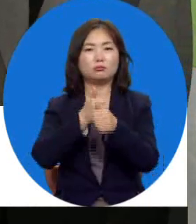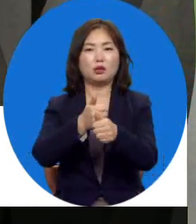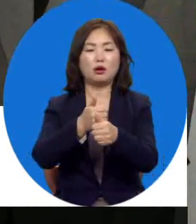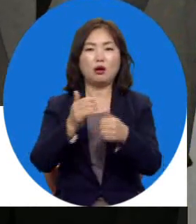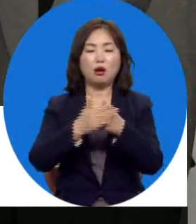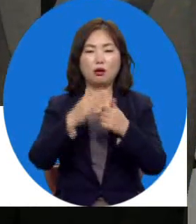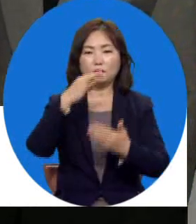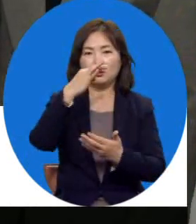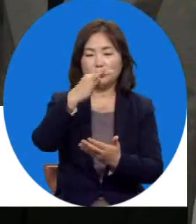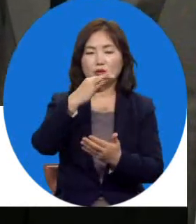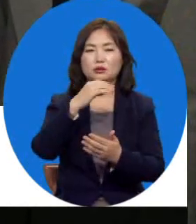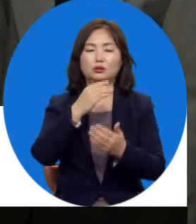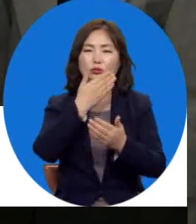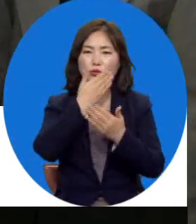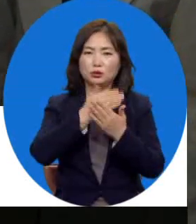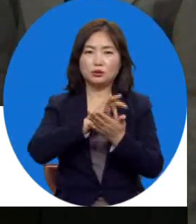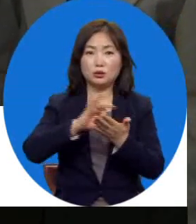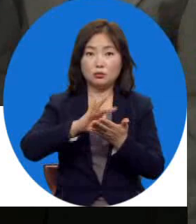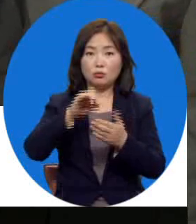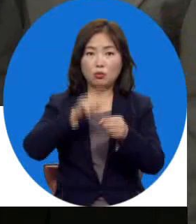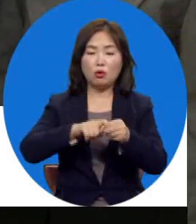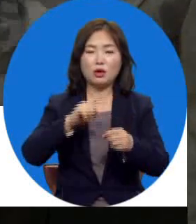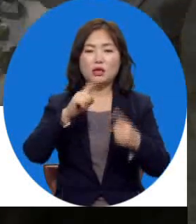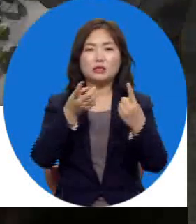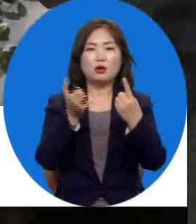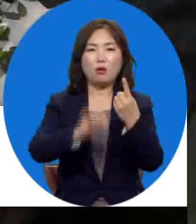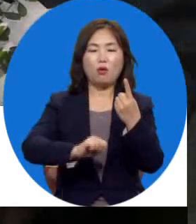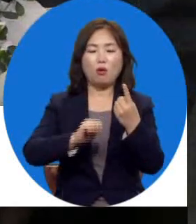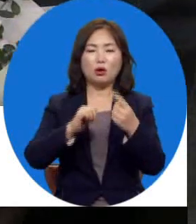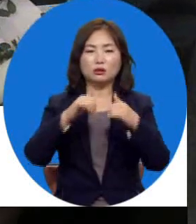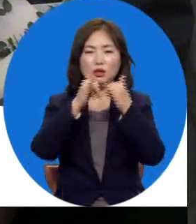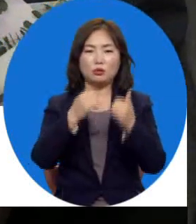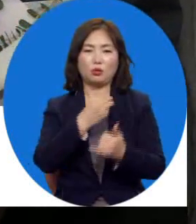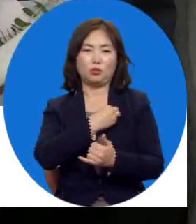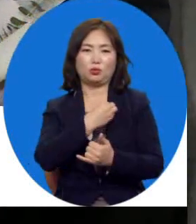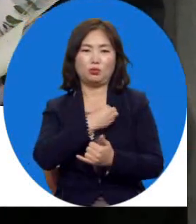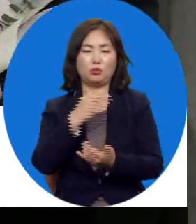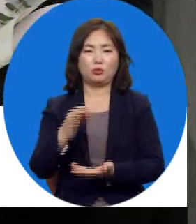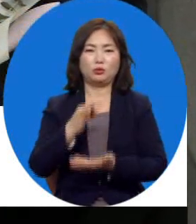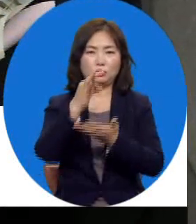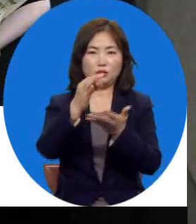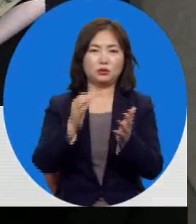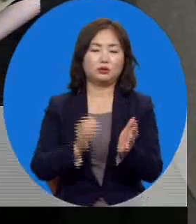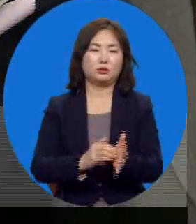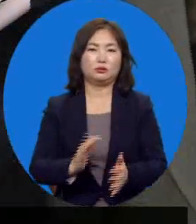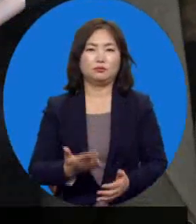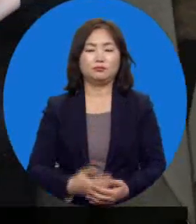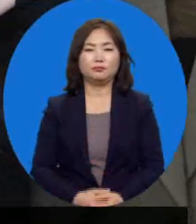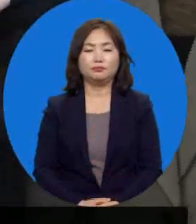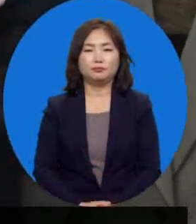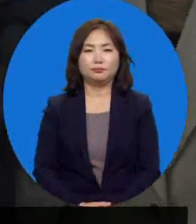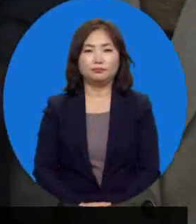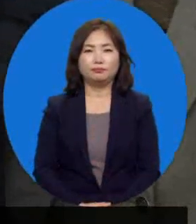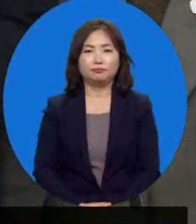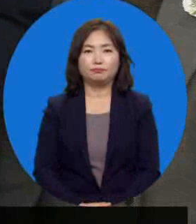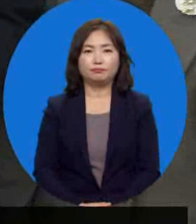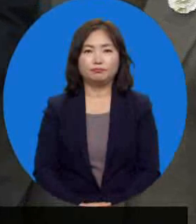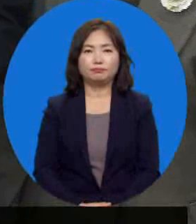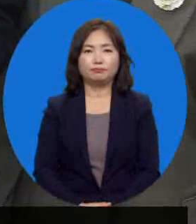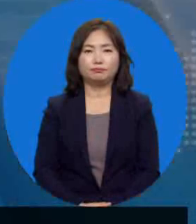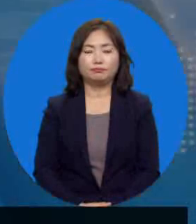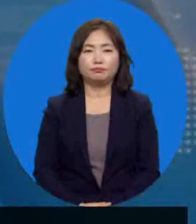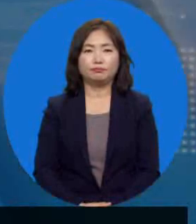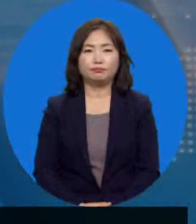받들어 유산을 의미 있게 쓰려고 성금 1억 원을 사회복지공동모금회에 기부하게 됐다고 밝혔습니다.